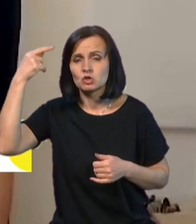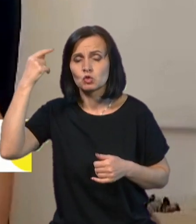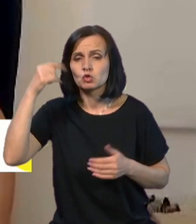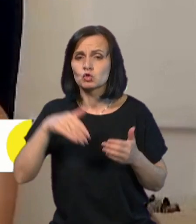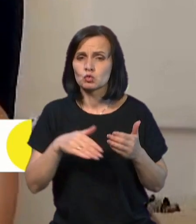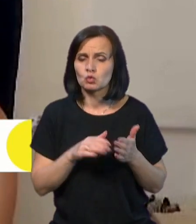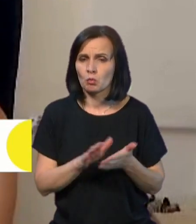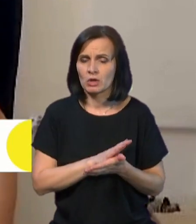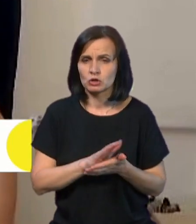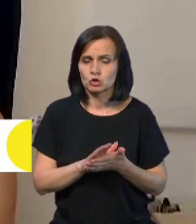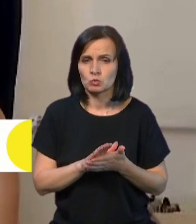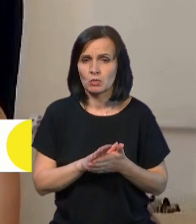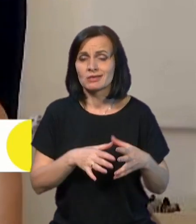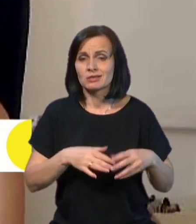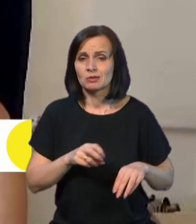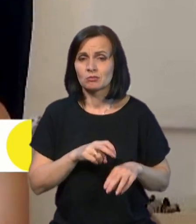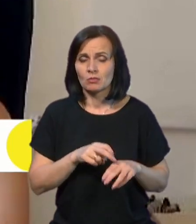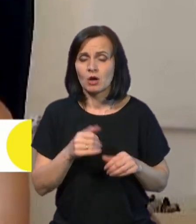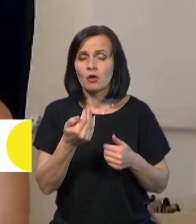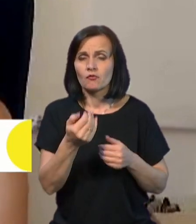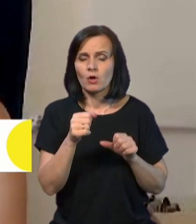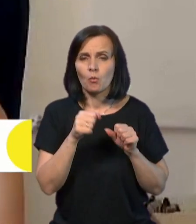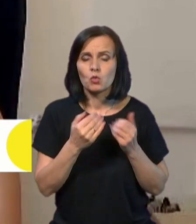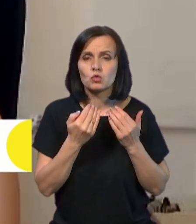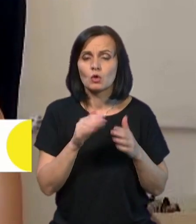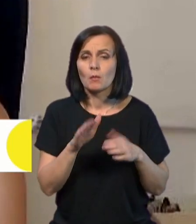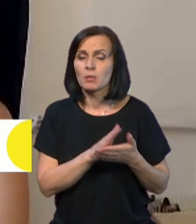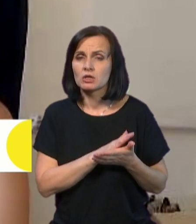цю симптоматику простежити і без